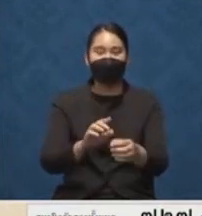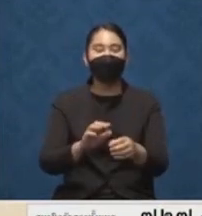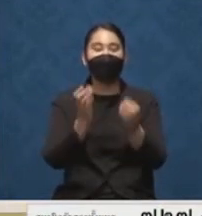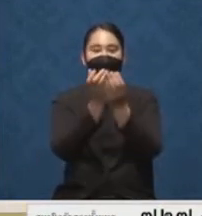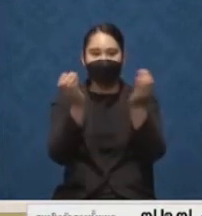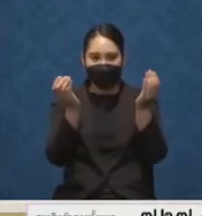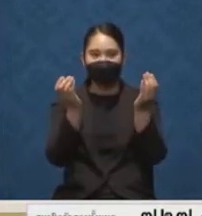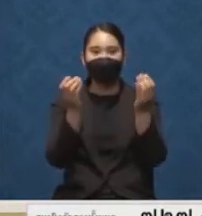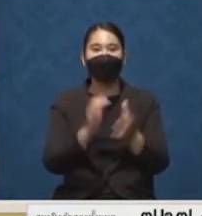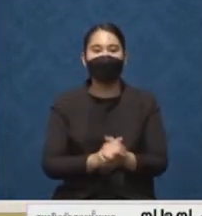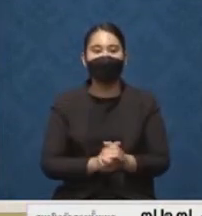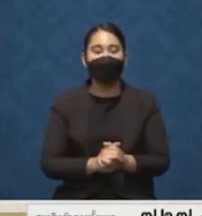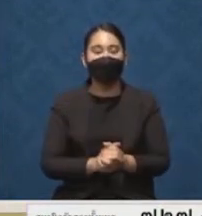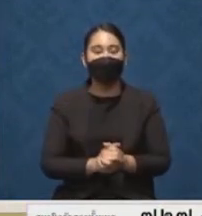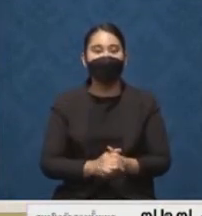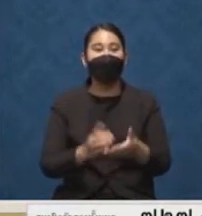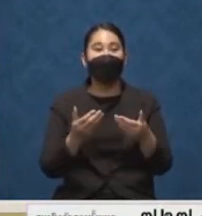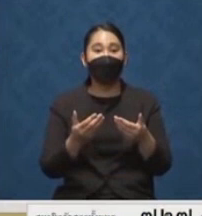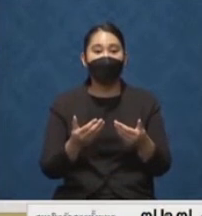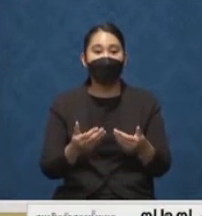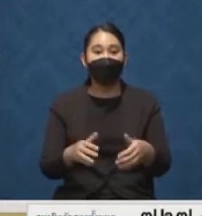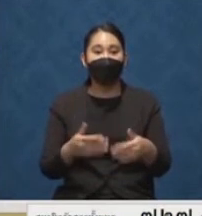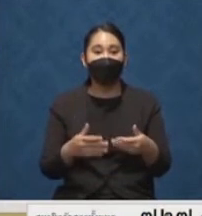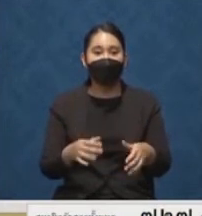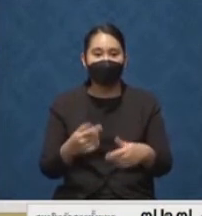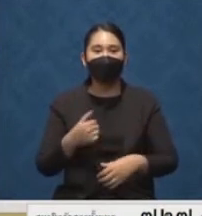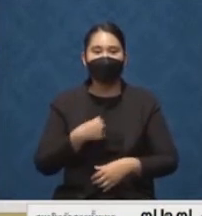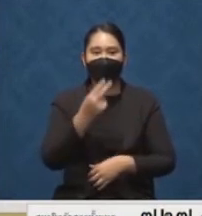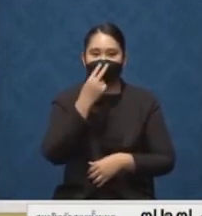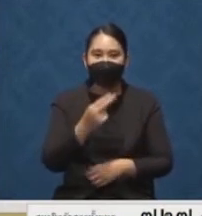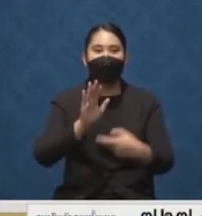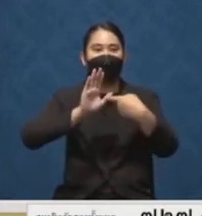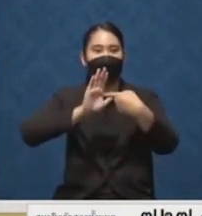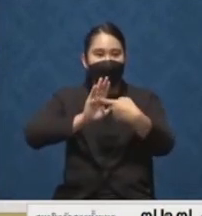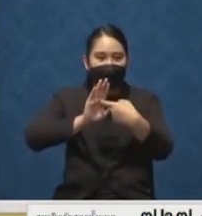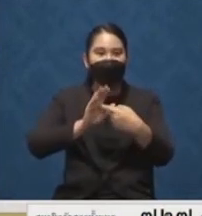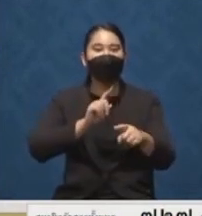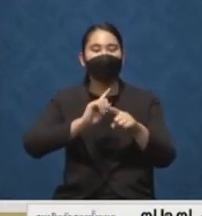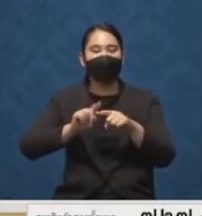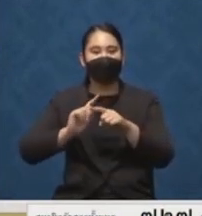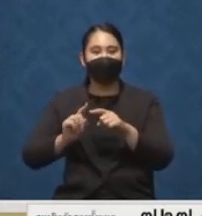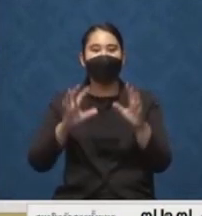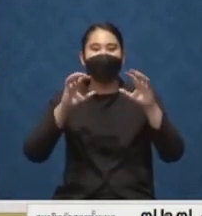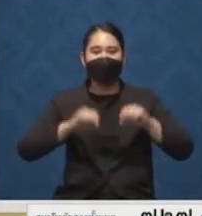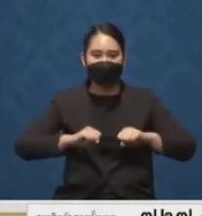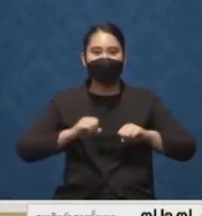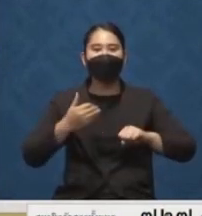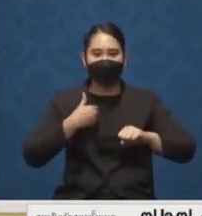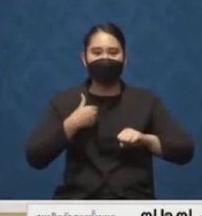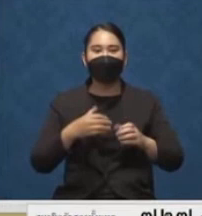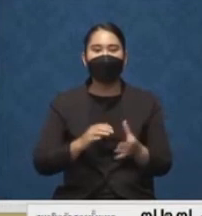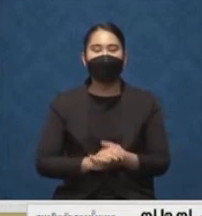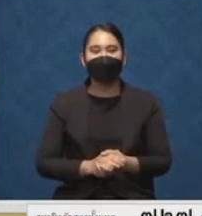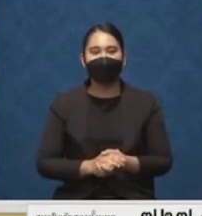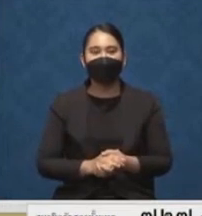รัฐธรรมนูญฉบับนี้เดี๋ยวก็จะได้เห็นตัวอย่างเห็นการที่จะลงมติกัน